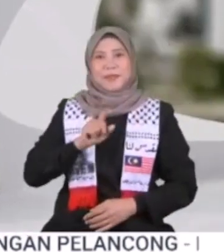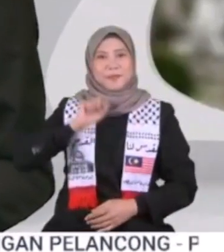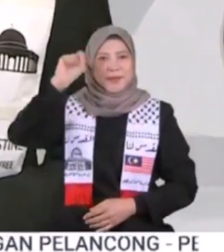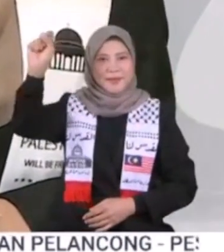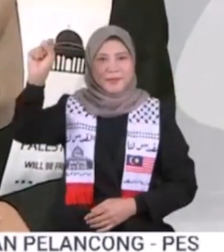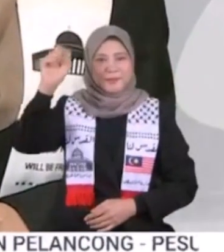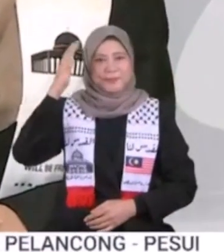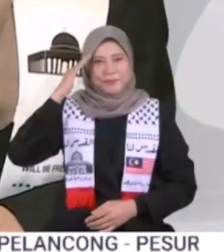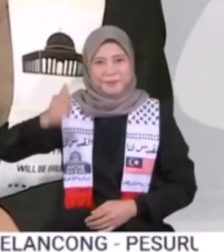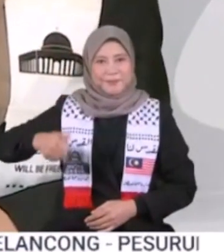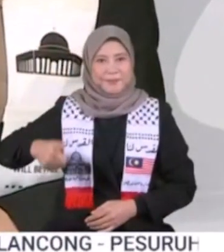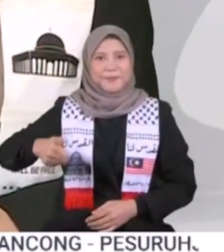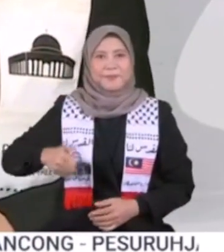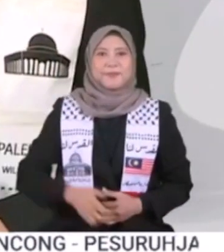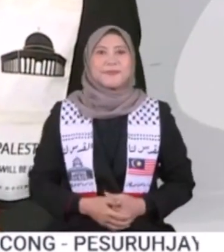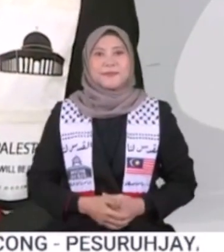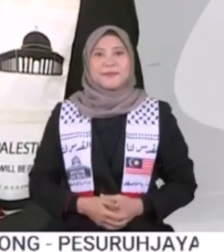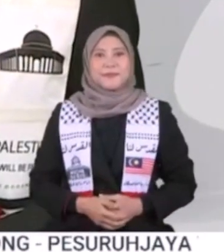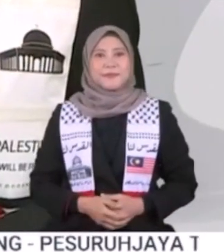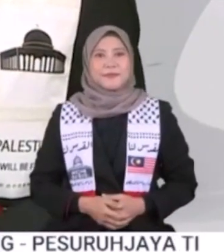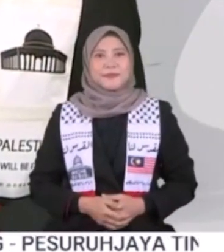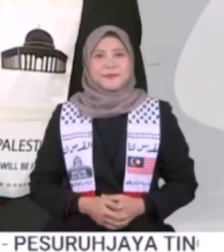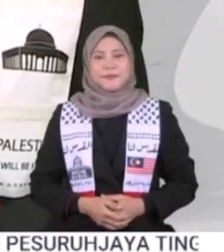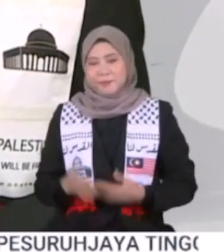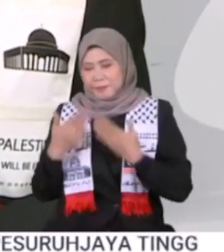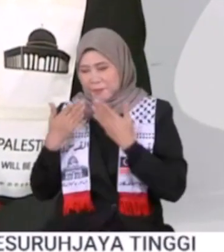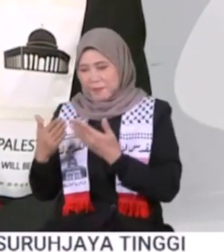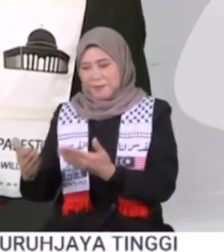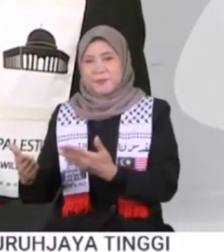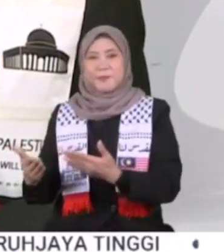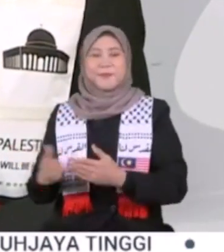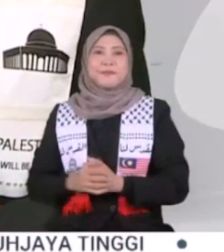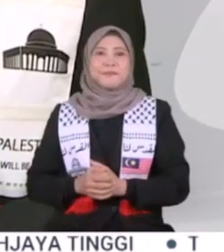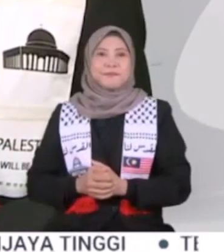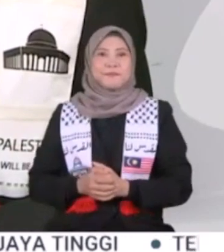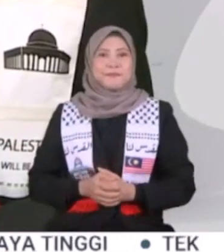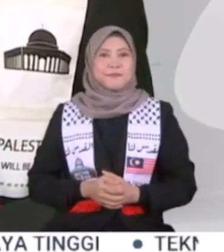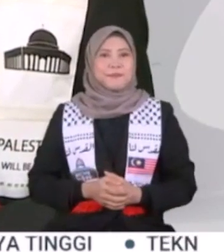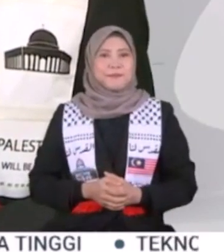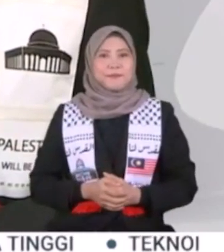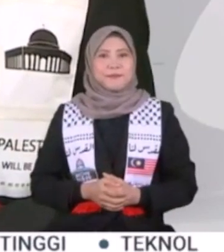merdeka. Assalamualaikum. Haili, terima kasih atas perincian itu.